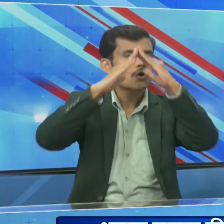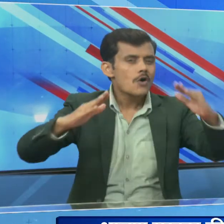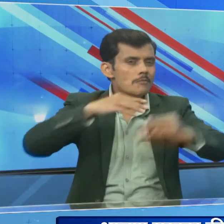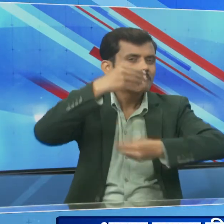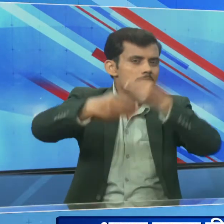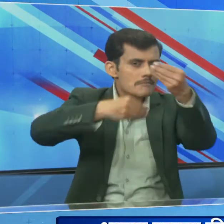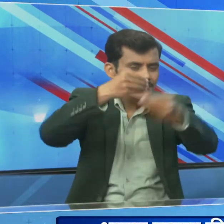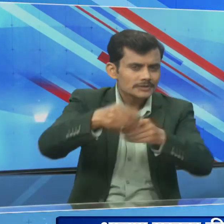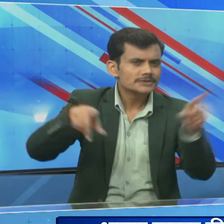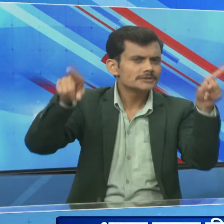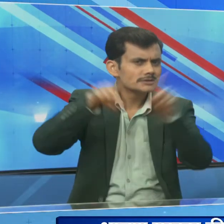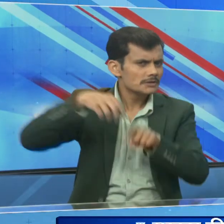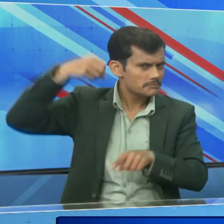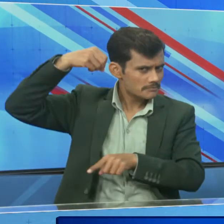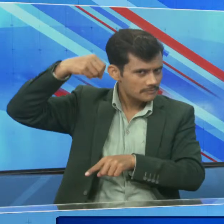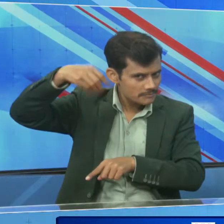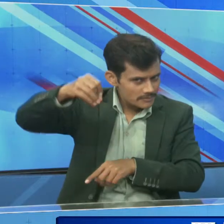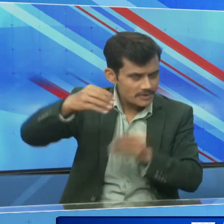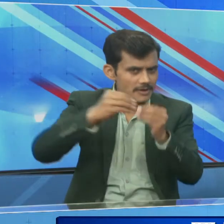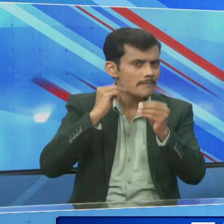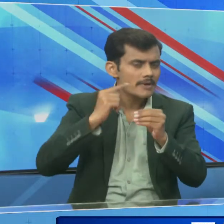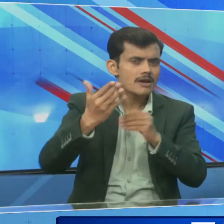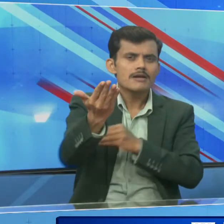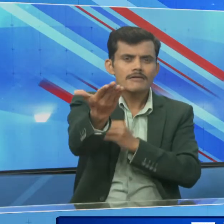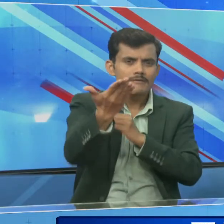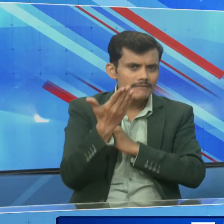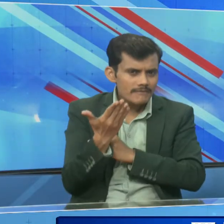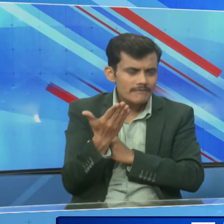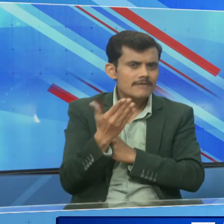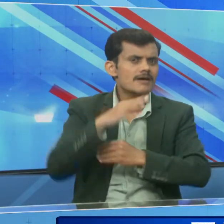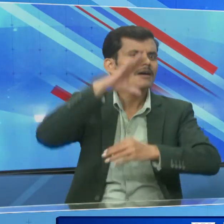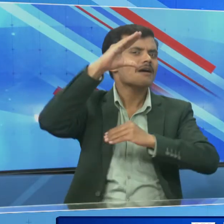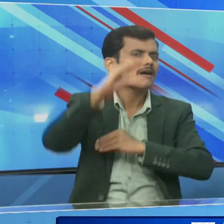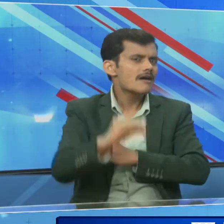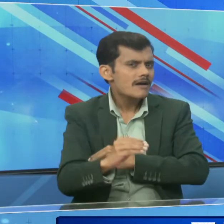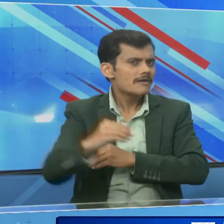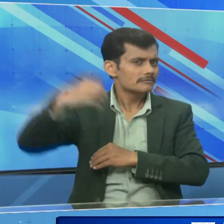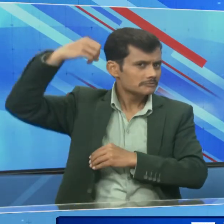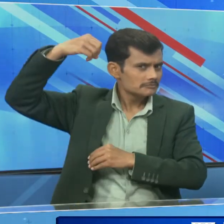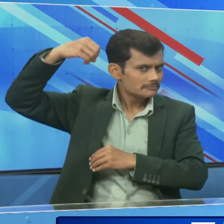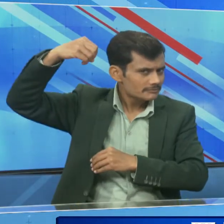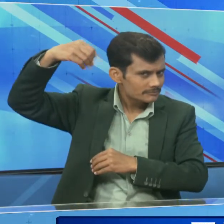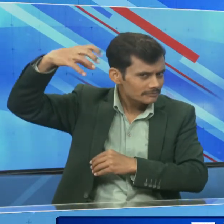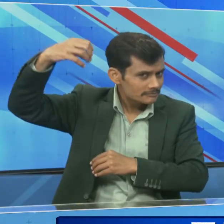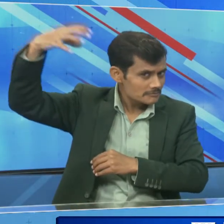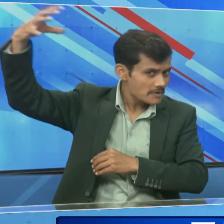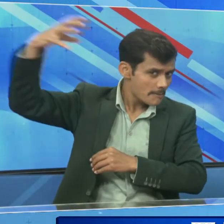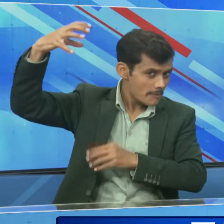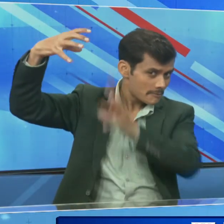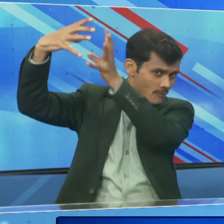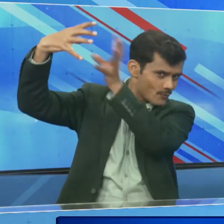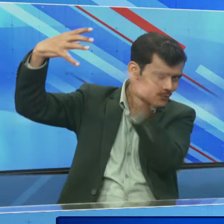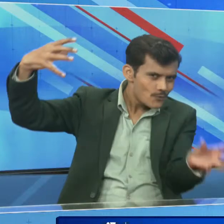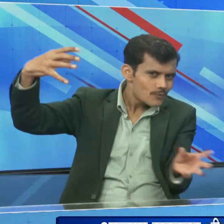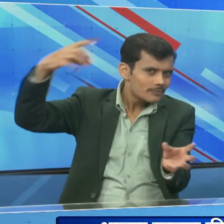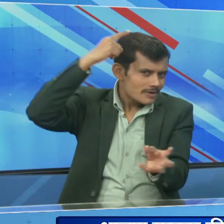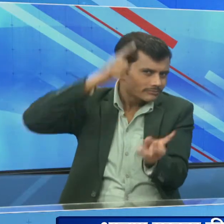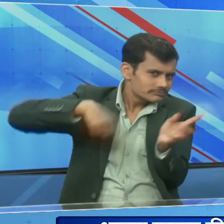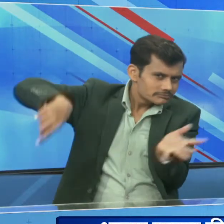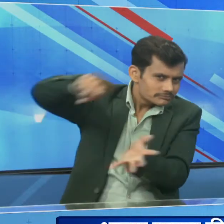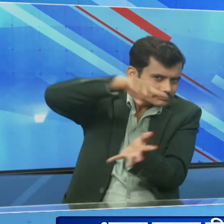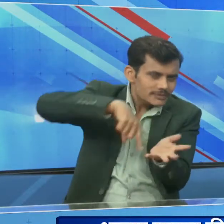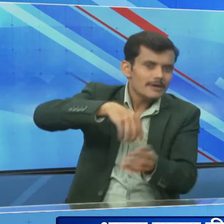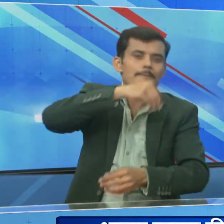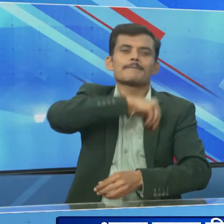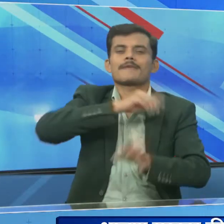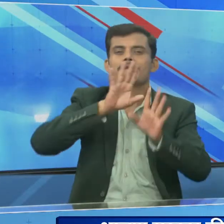the electricity bill will come down by Surya Ghar Yojana, where there will be rooftop solarization and the benefits from